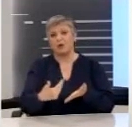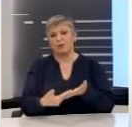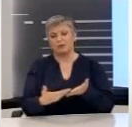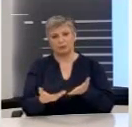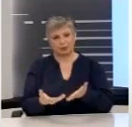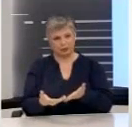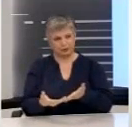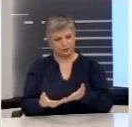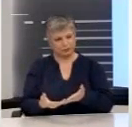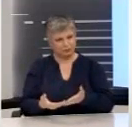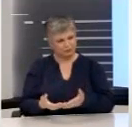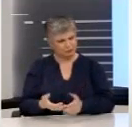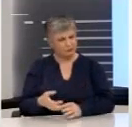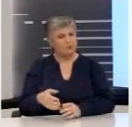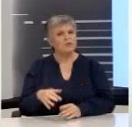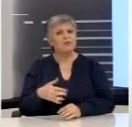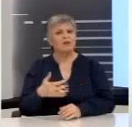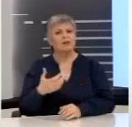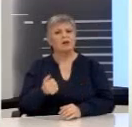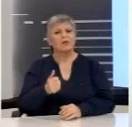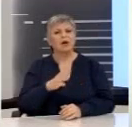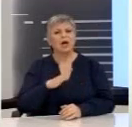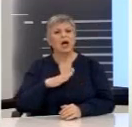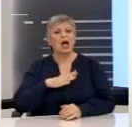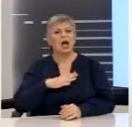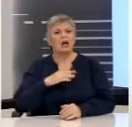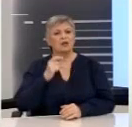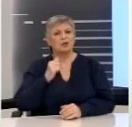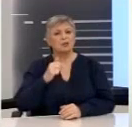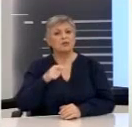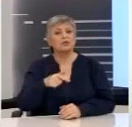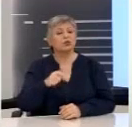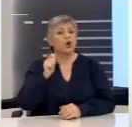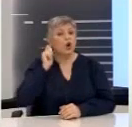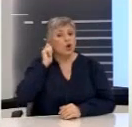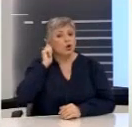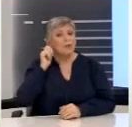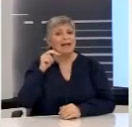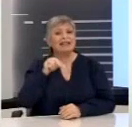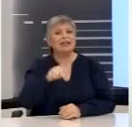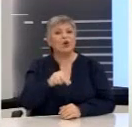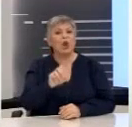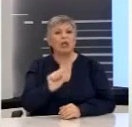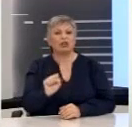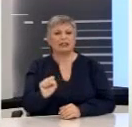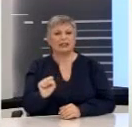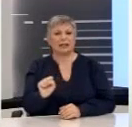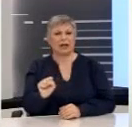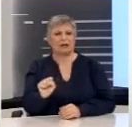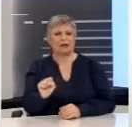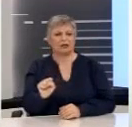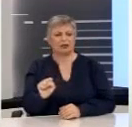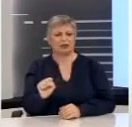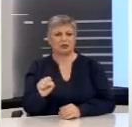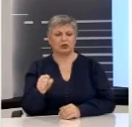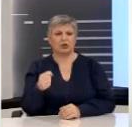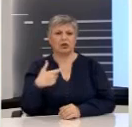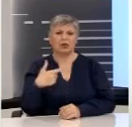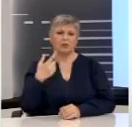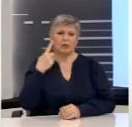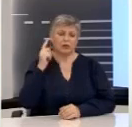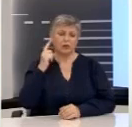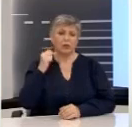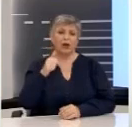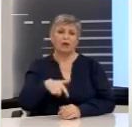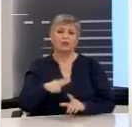Υπάρχει ένας κύριος που λέγεται Νικόλαος Συντιχάκης. Δεν τον ξέραμε όλοι. Συνελήφθη